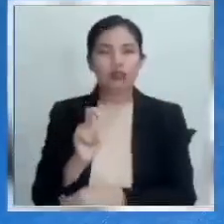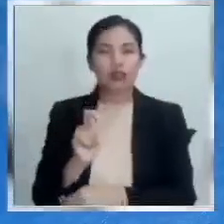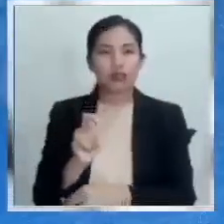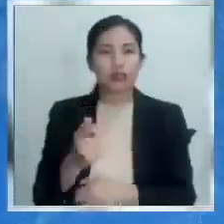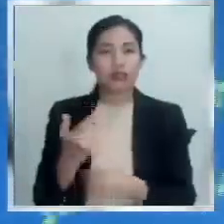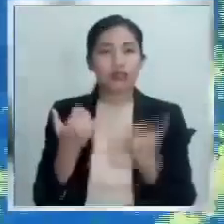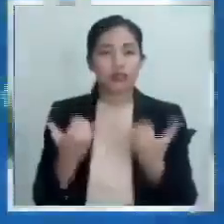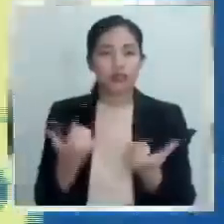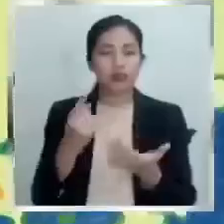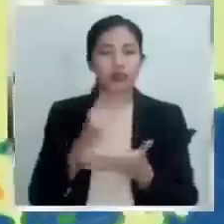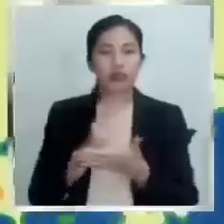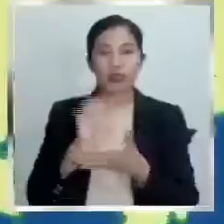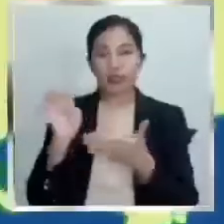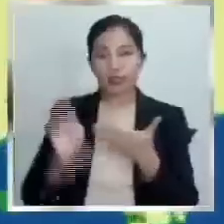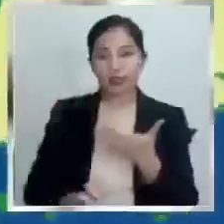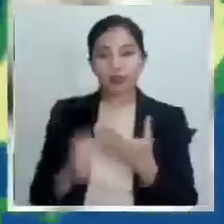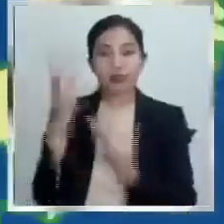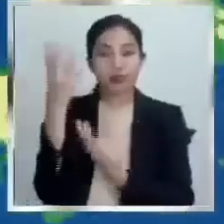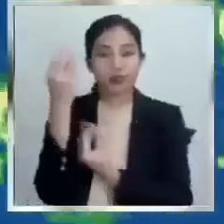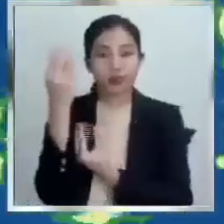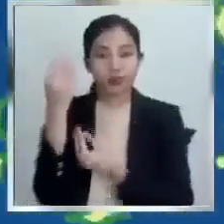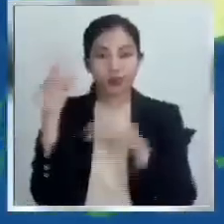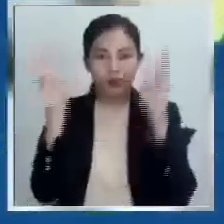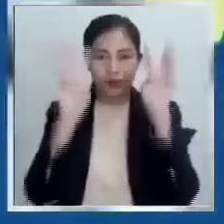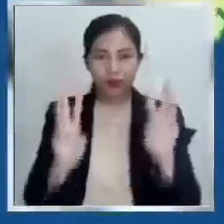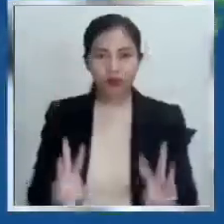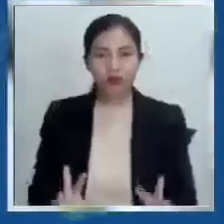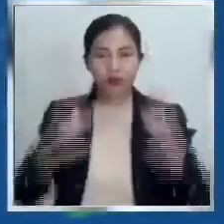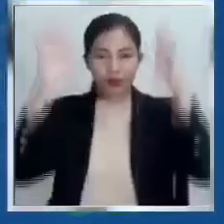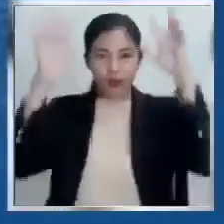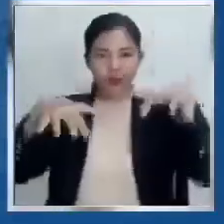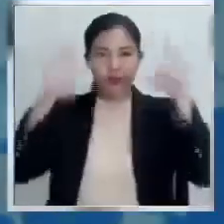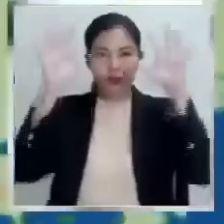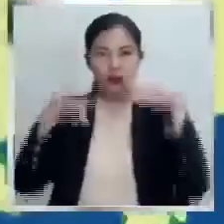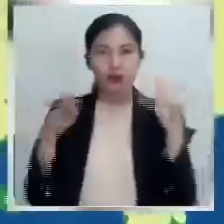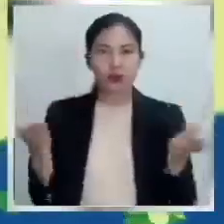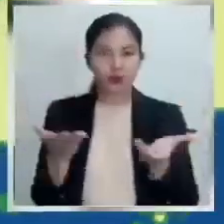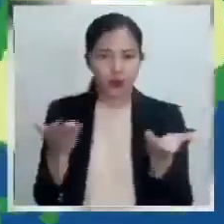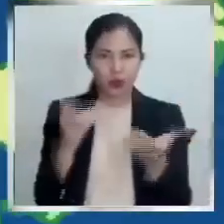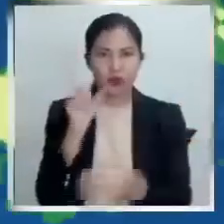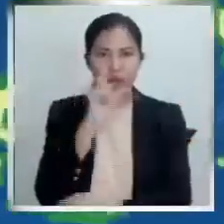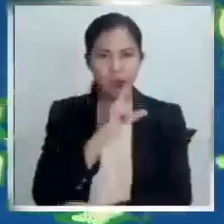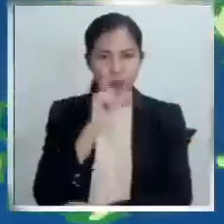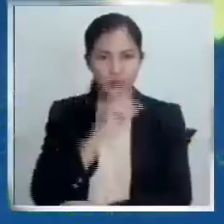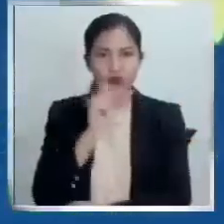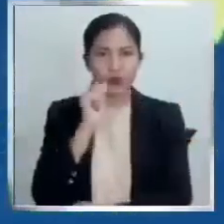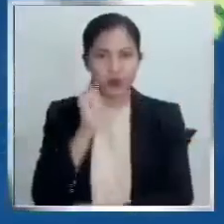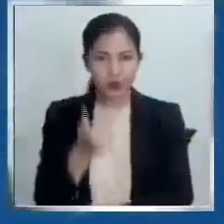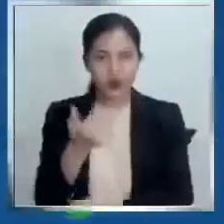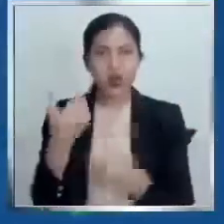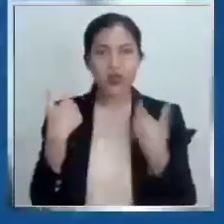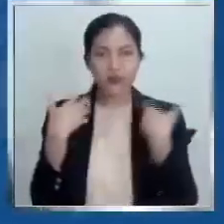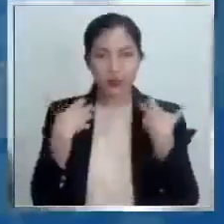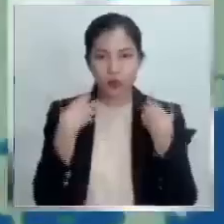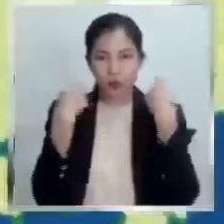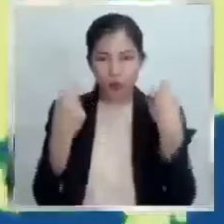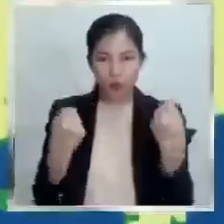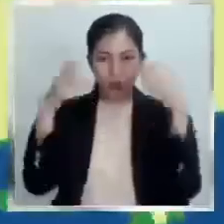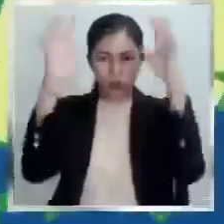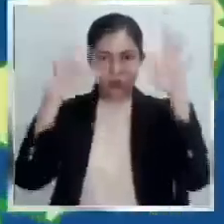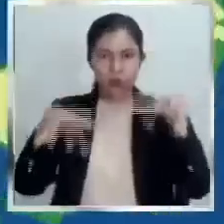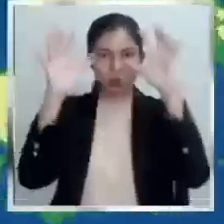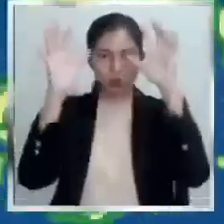datos ng Metro Weather, maulan sa halos buong Luzon bukas. May matitinding ulan sa ilang bahagi ng Cagayan